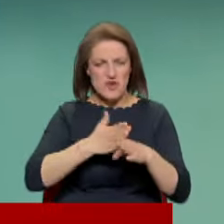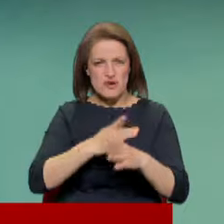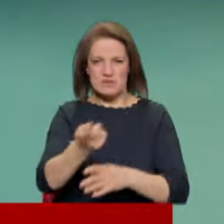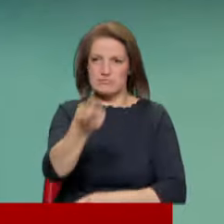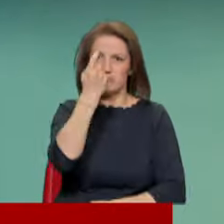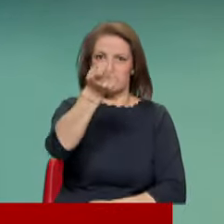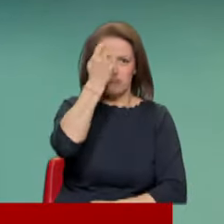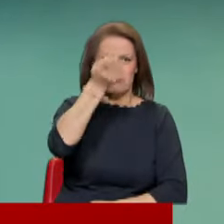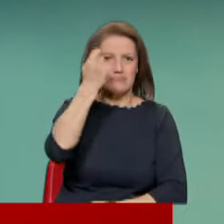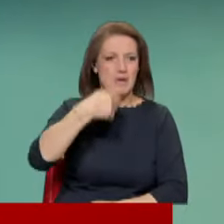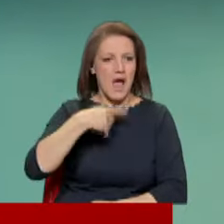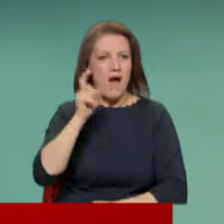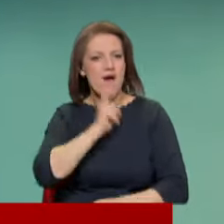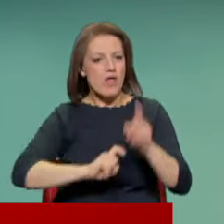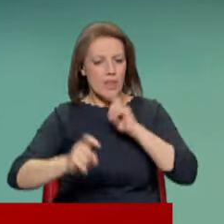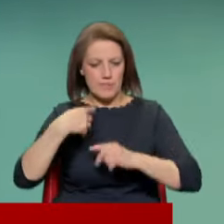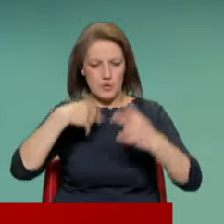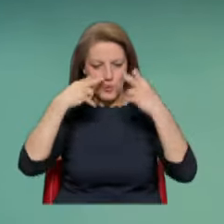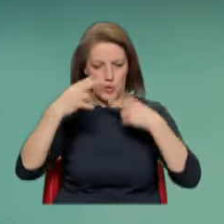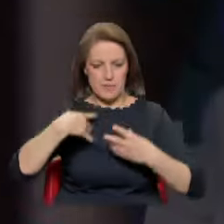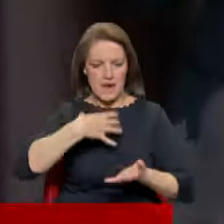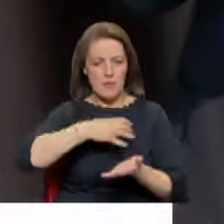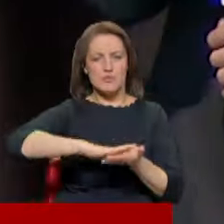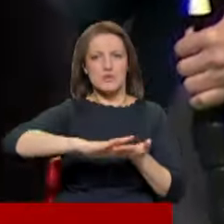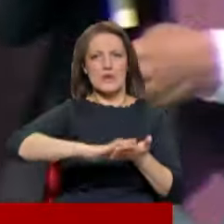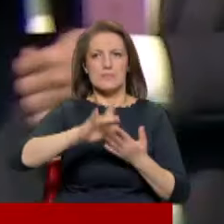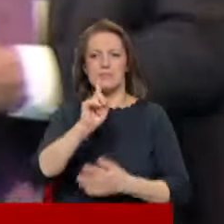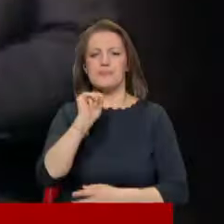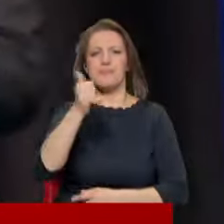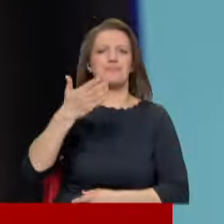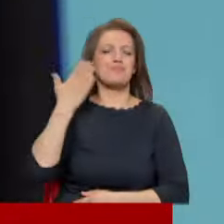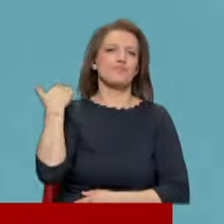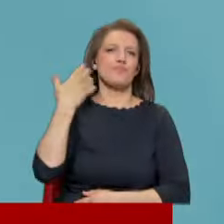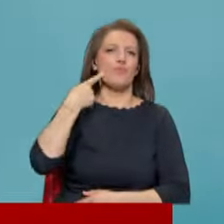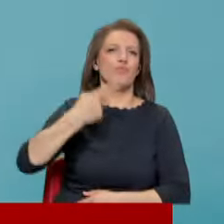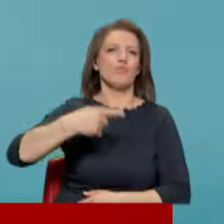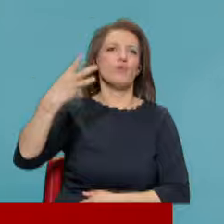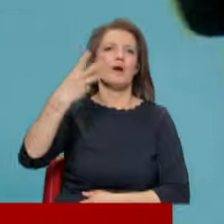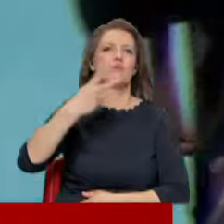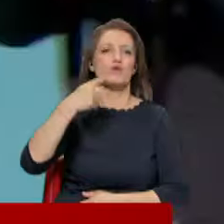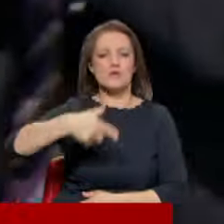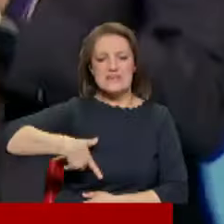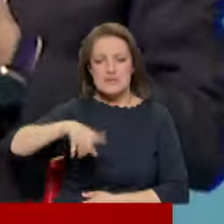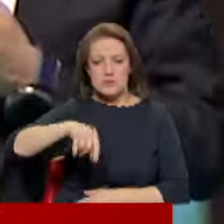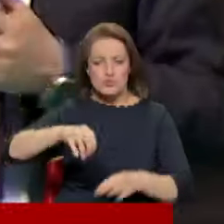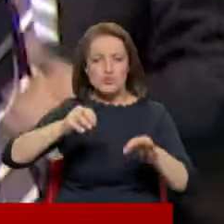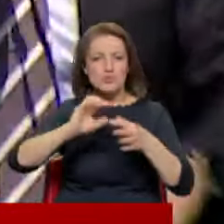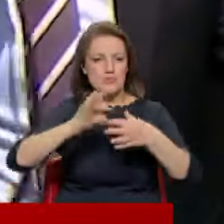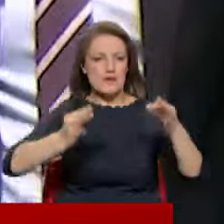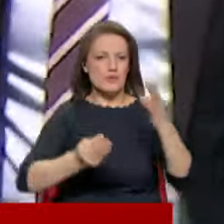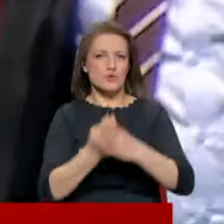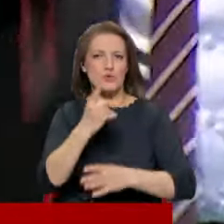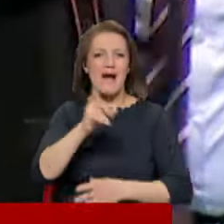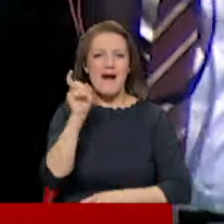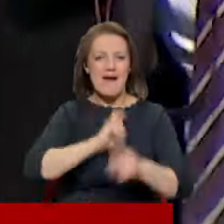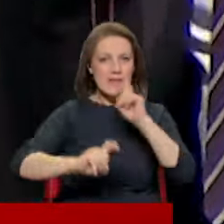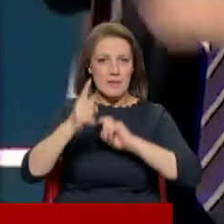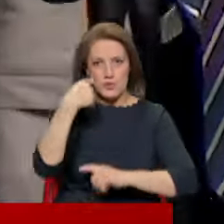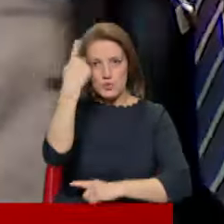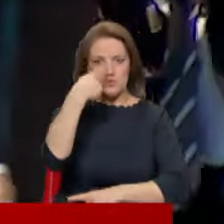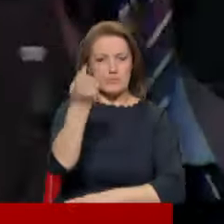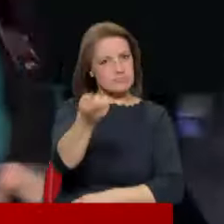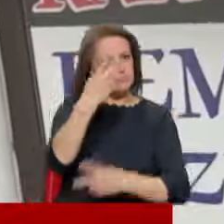Haykırın ki hatamızı görüp kendimizi düzeltelim. Bir gün önce Cumhurbaşkanı Erdoğan İzmir'de kurdu bu cümleyi. Hatalarımızı çekinmeden